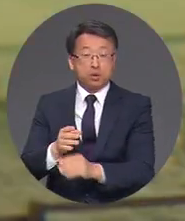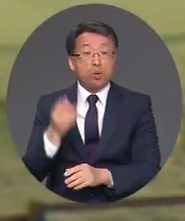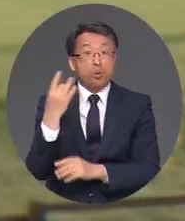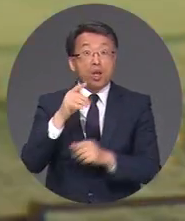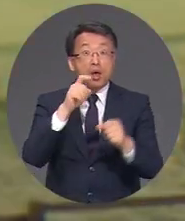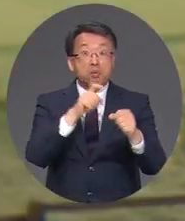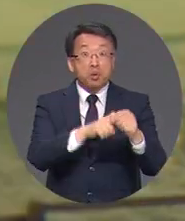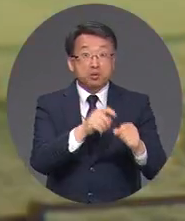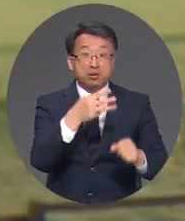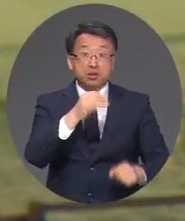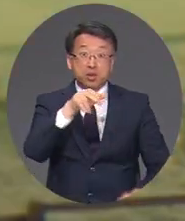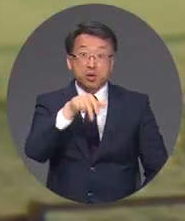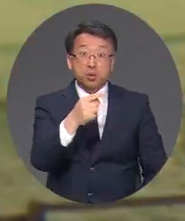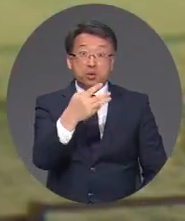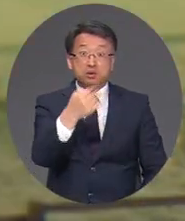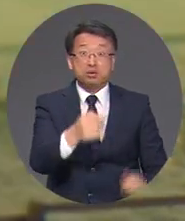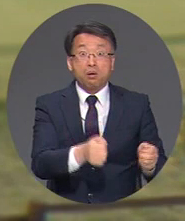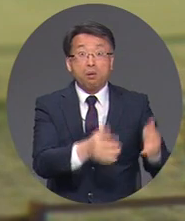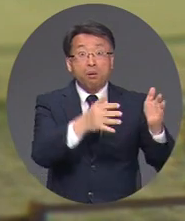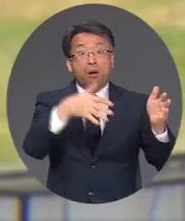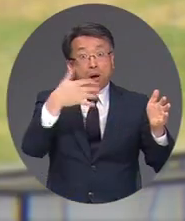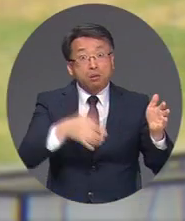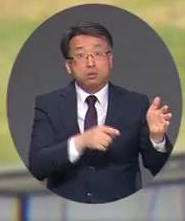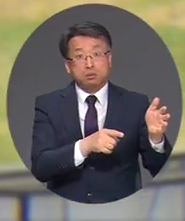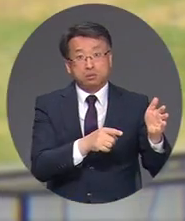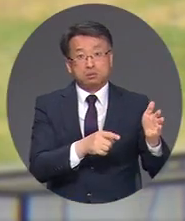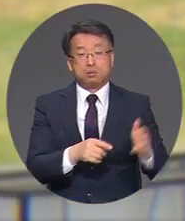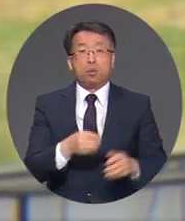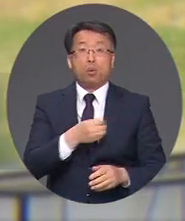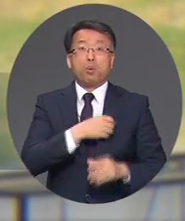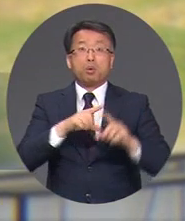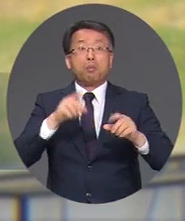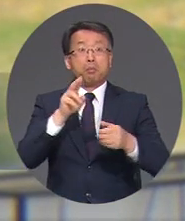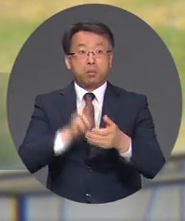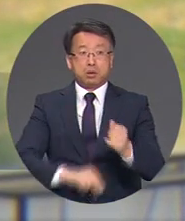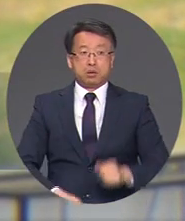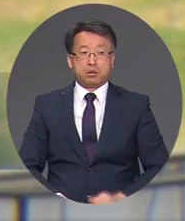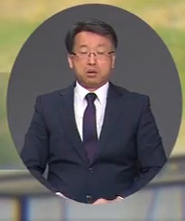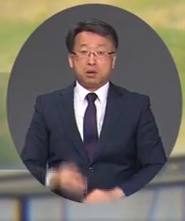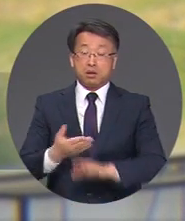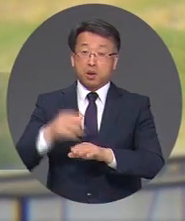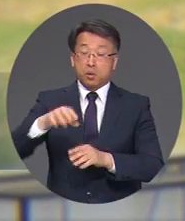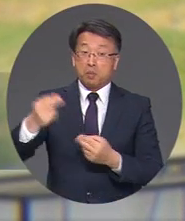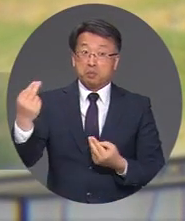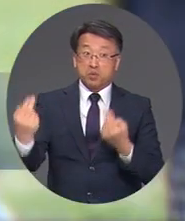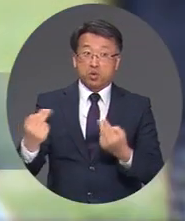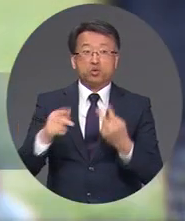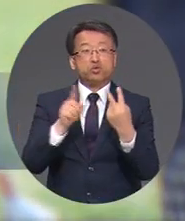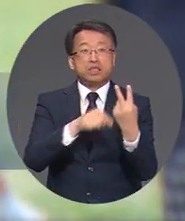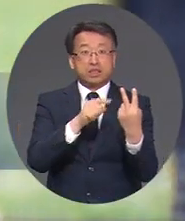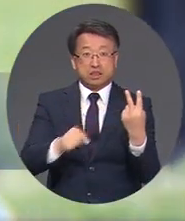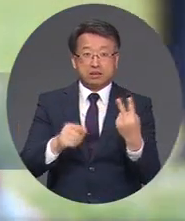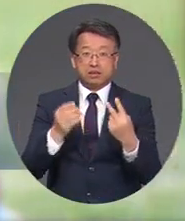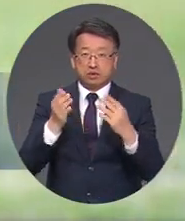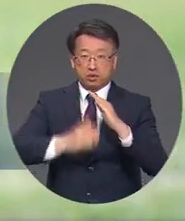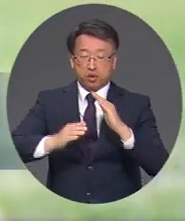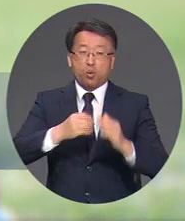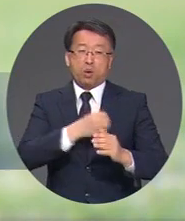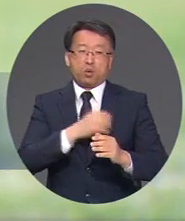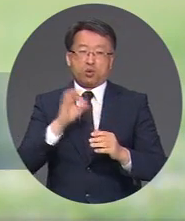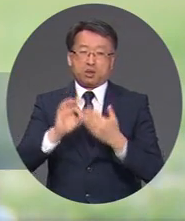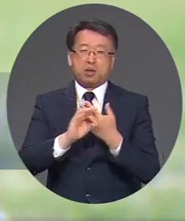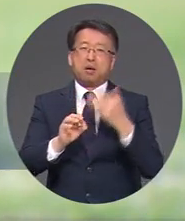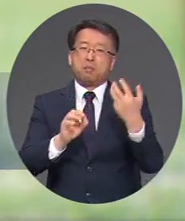본래 목적인 리조트는 아직 짓지도 않았습니다. 다른 데보다는 두 사람이 정회원이면